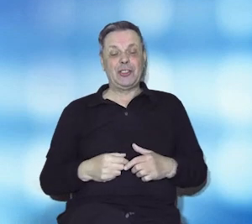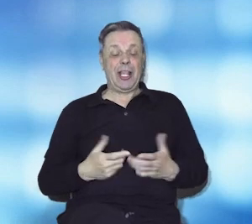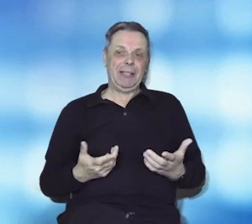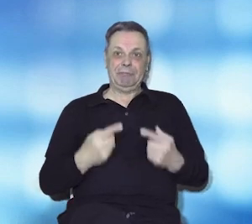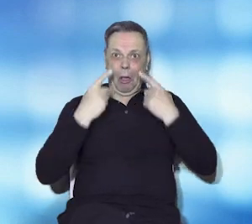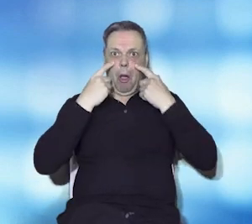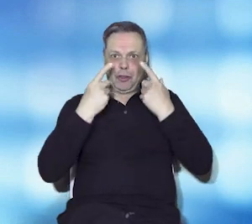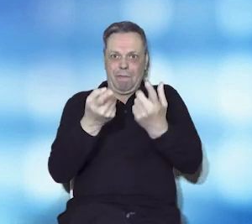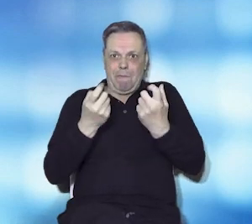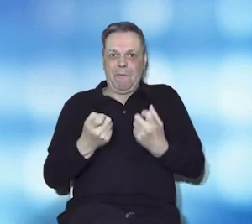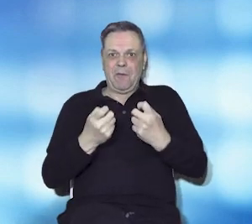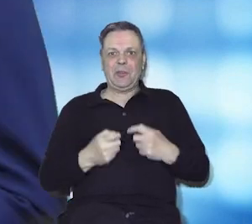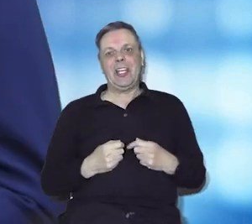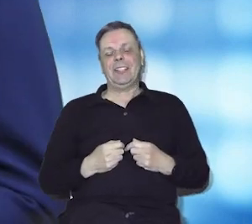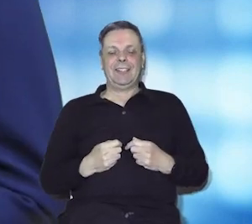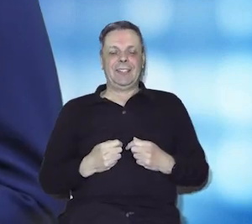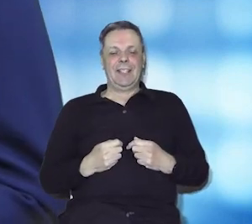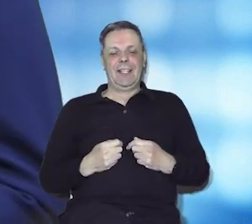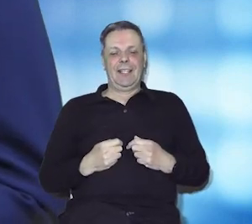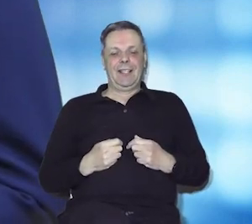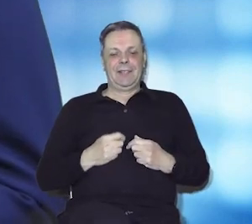račun. Apsolutno. Ovako,